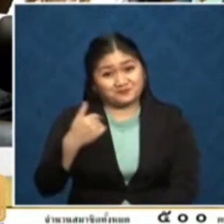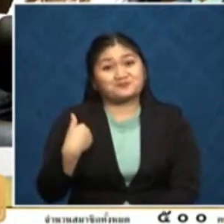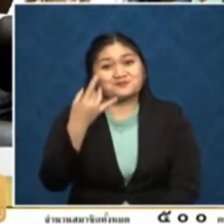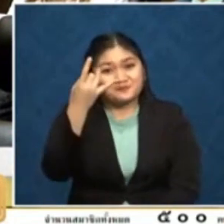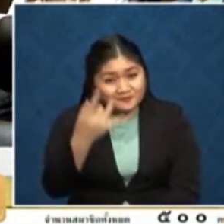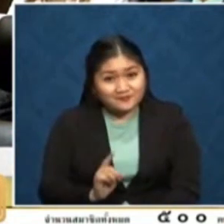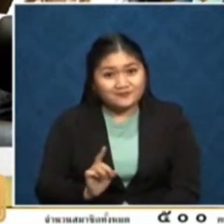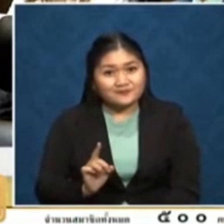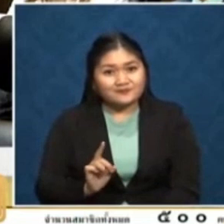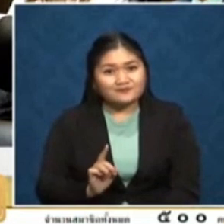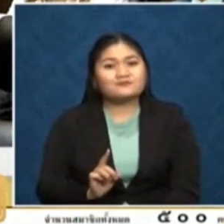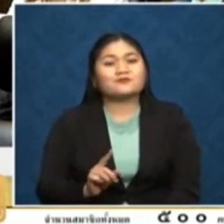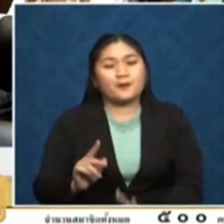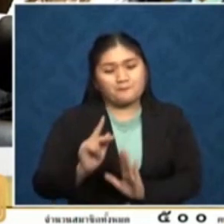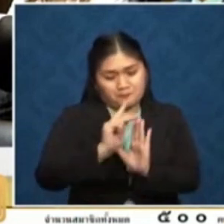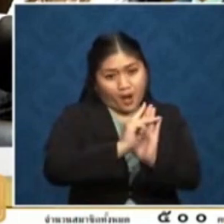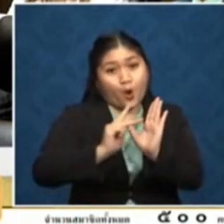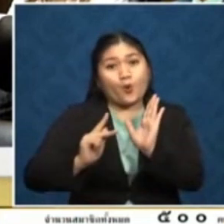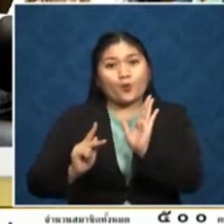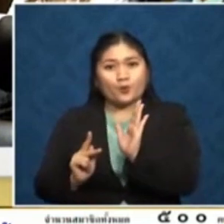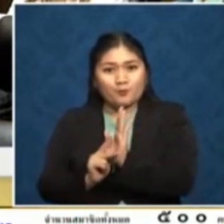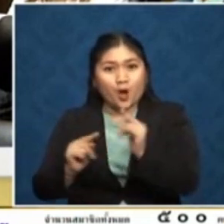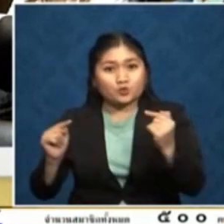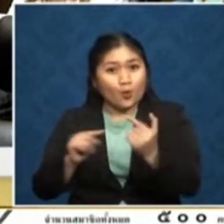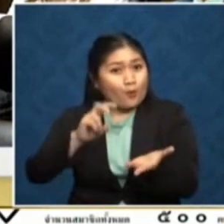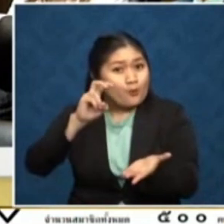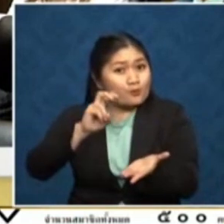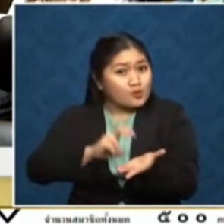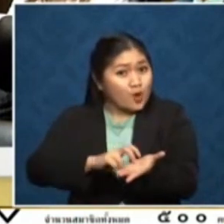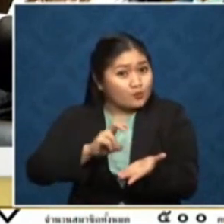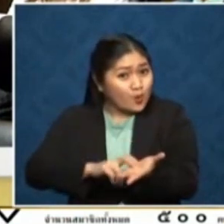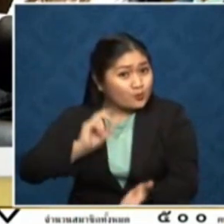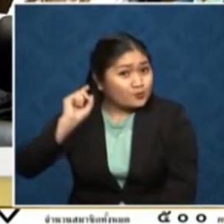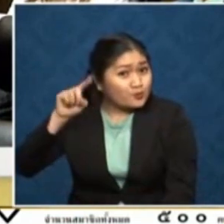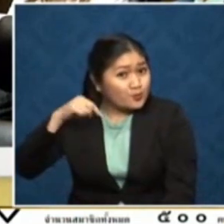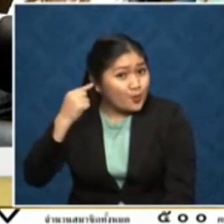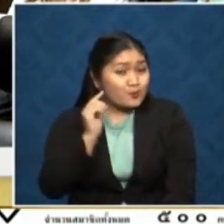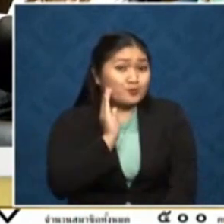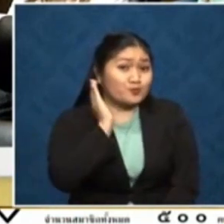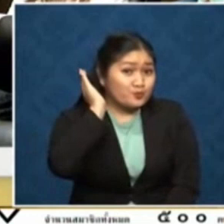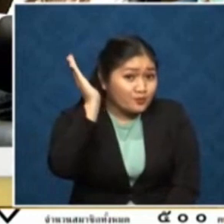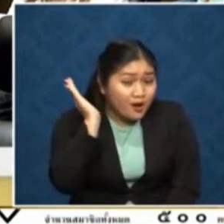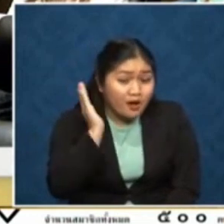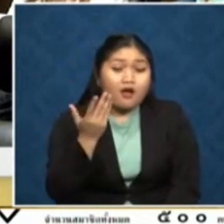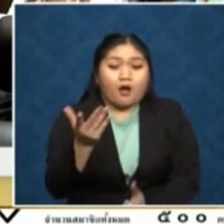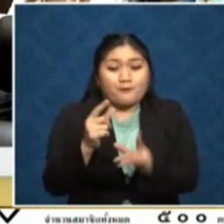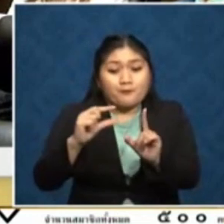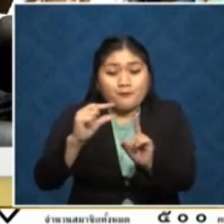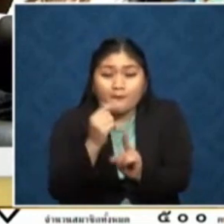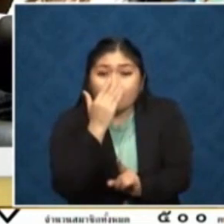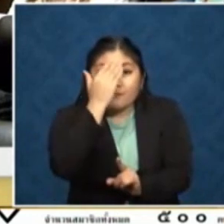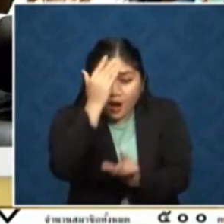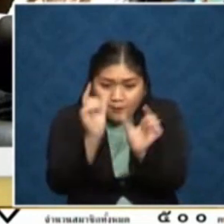การนะครับจริงๆเราไม่โหวตเพื่ออะไรครับเราโหวตเพื่อหนึ่งบรรทัดนี้ครับหลักการของกฎหมายนี้ก็คือให้มีกฎหมายว่าด้ว